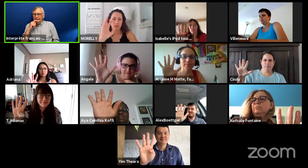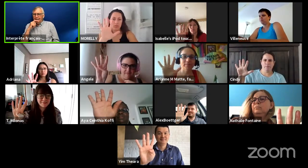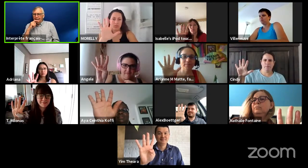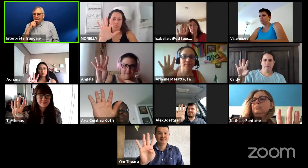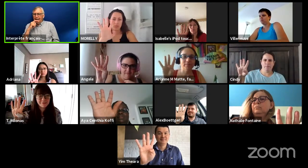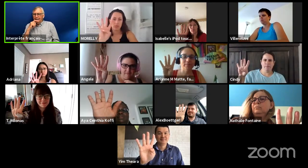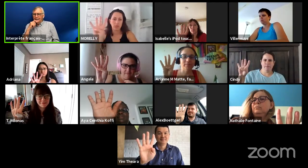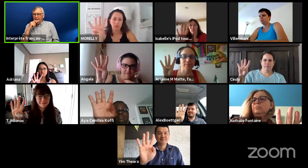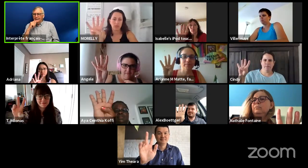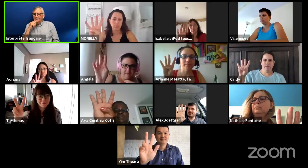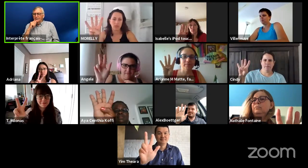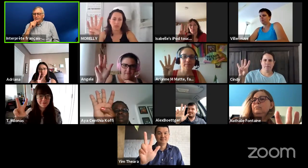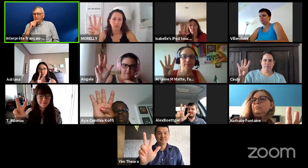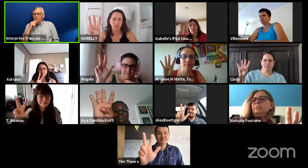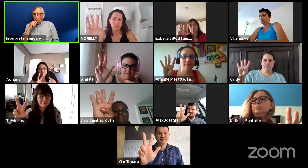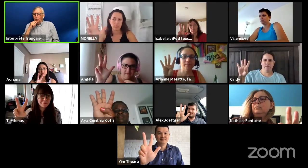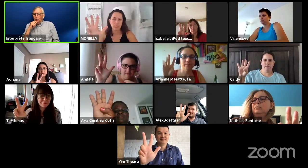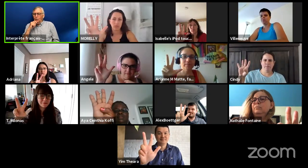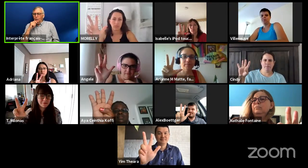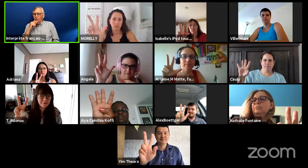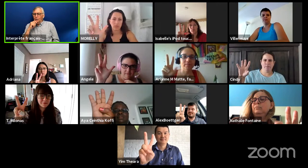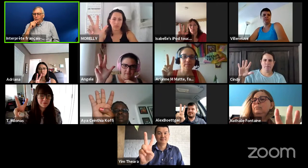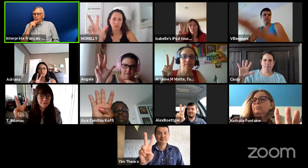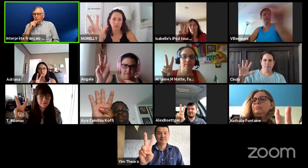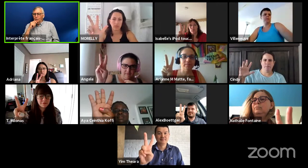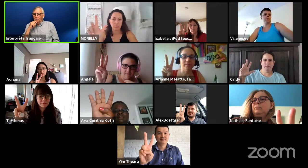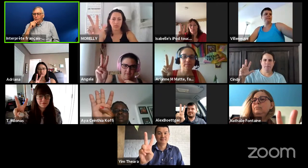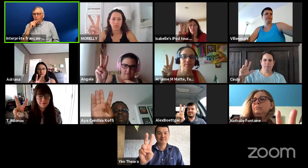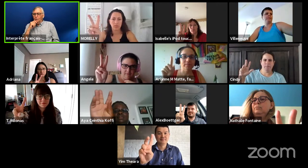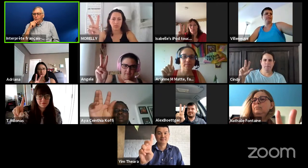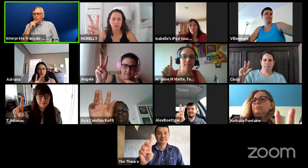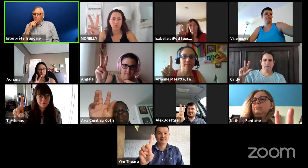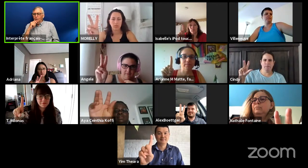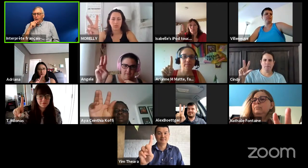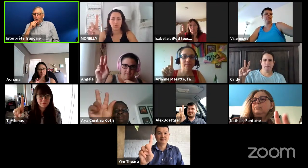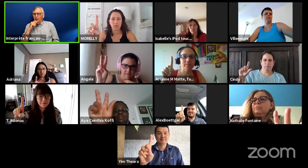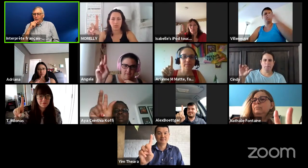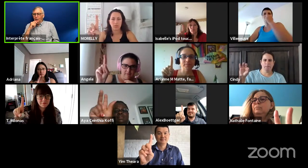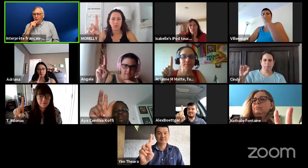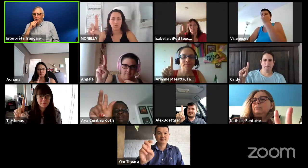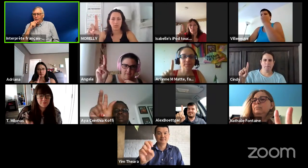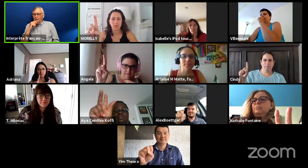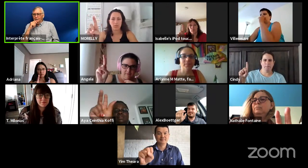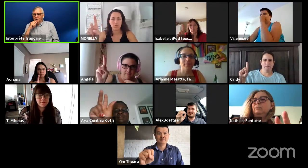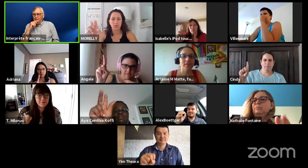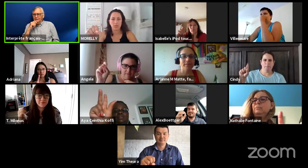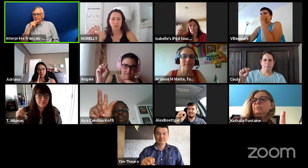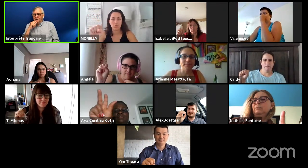Cinq, quatre, trois, deux, un,